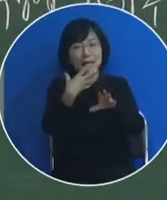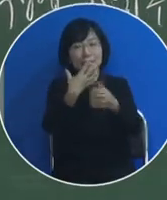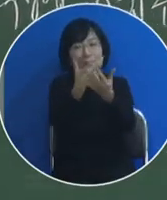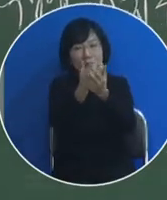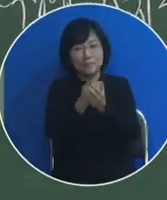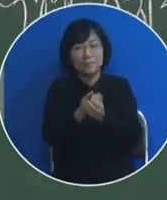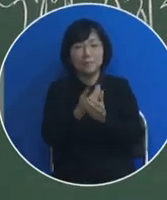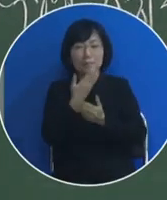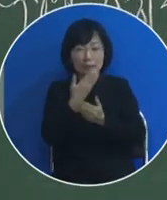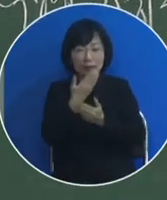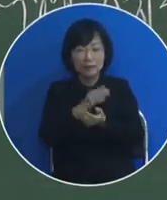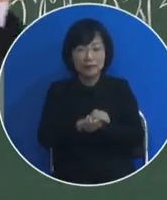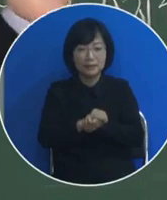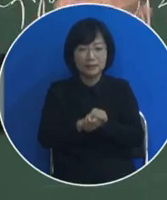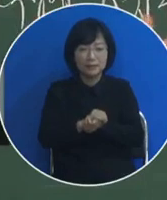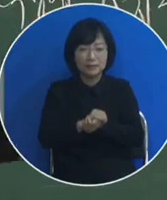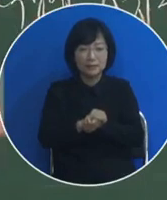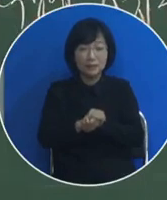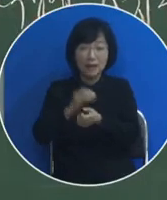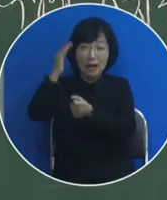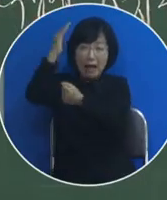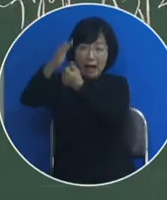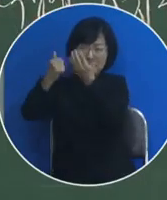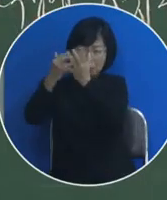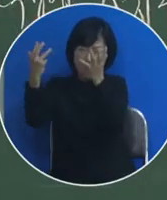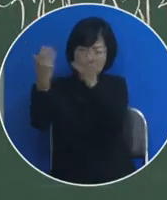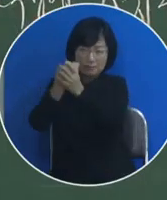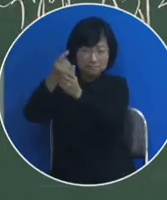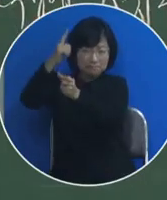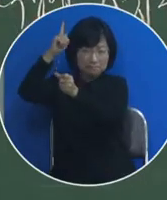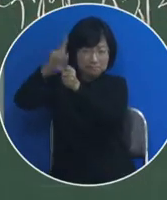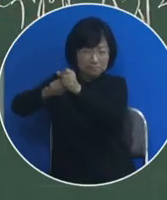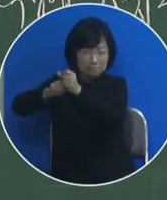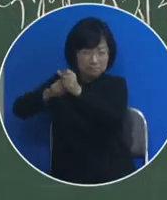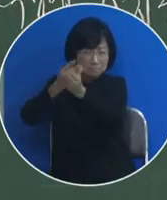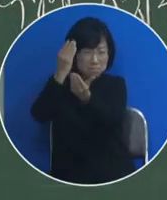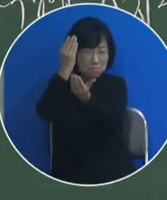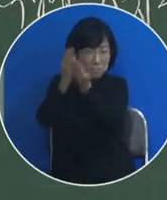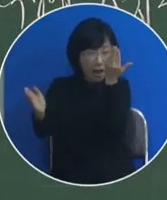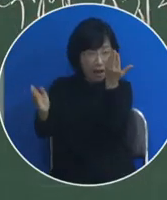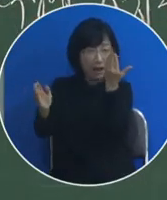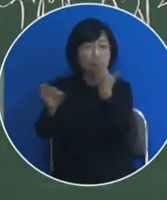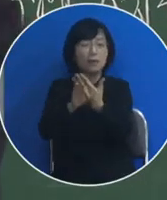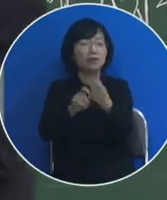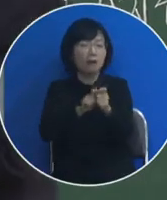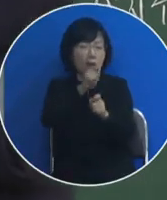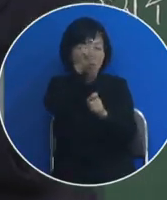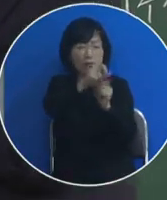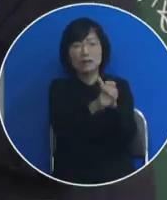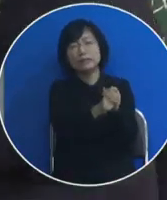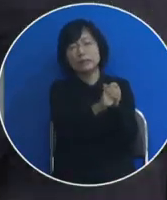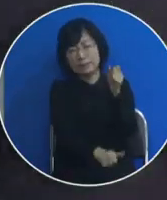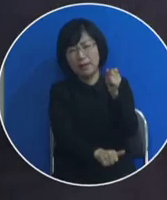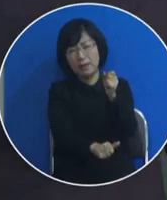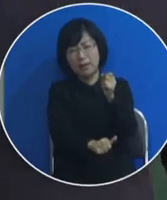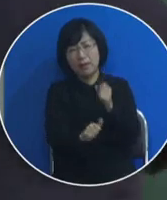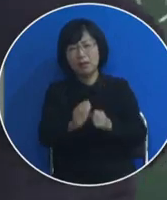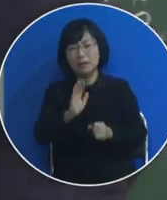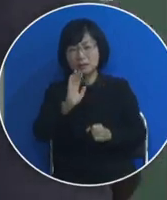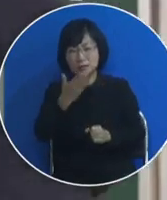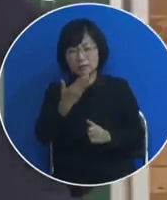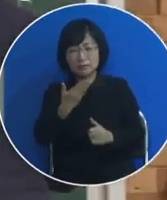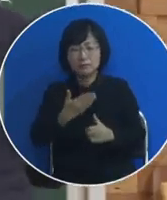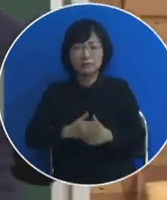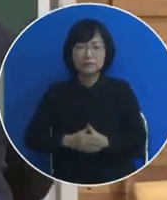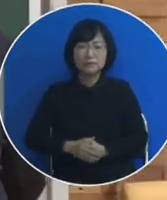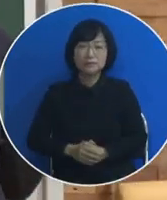answers. 하나님의 절대 목표에 빗나간 것은 영원한 실패로 다가왔습니다. That anything that goes awry of God's absolute goal is going to bring